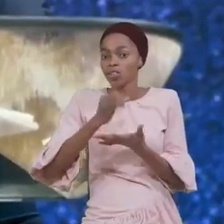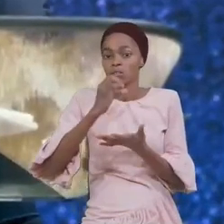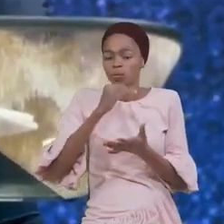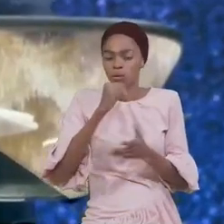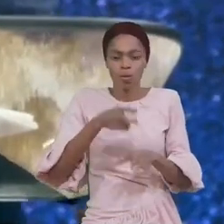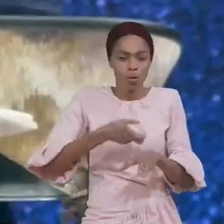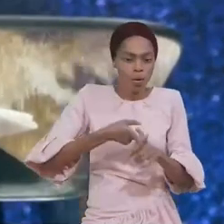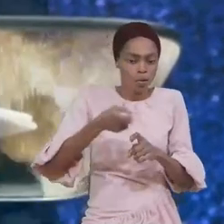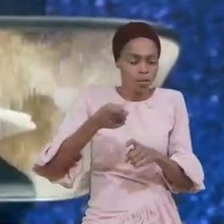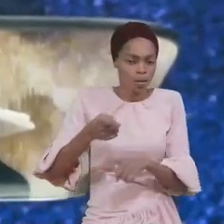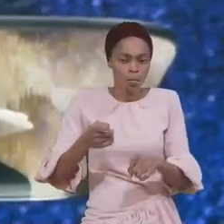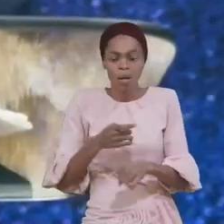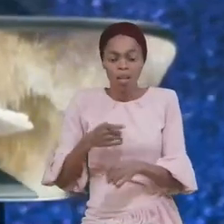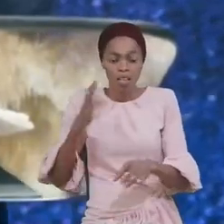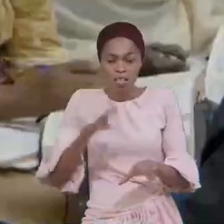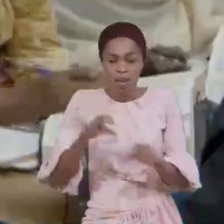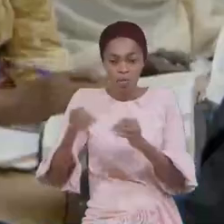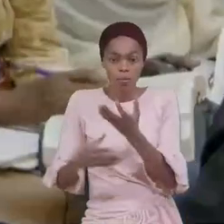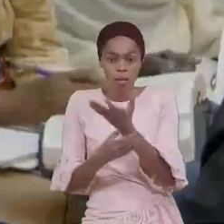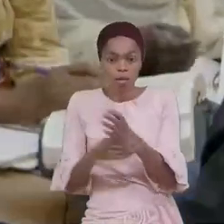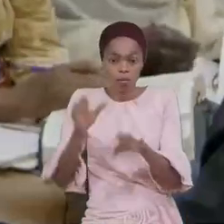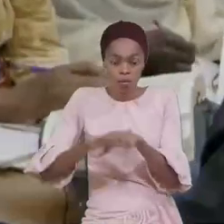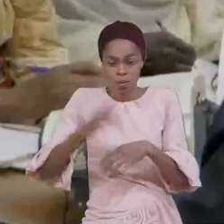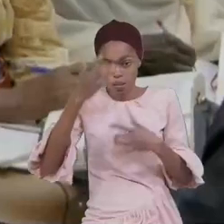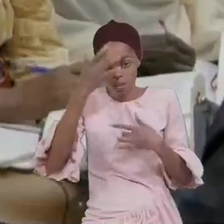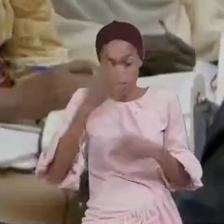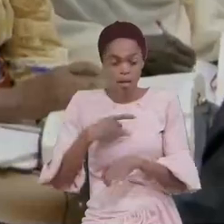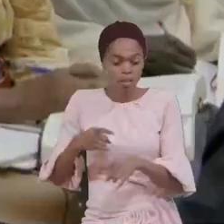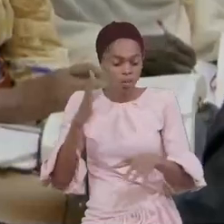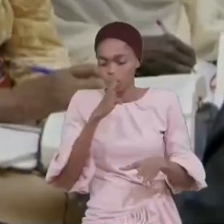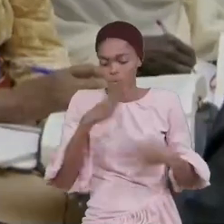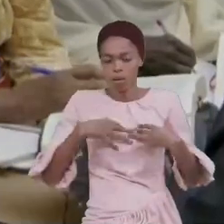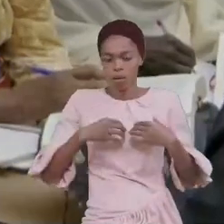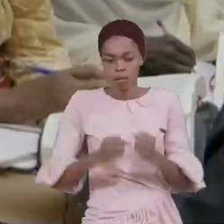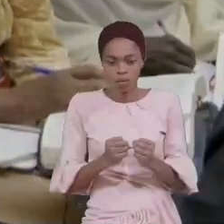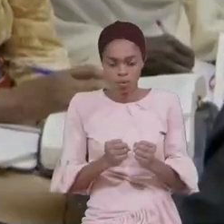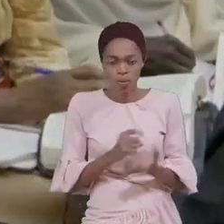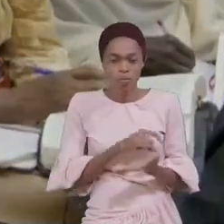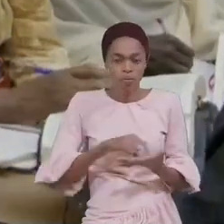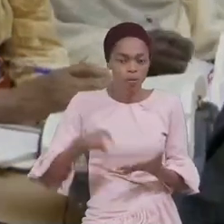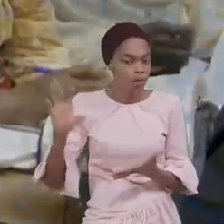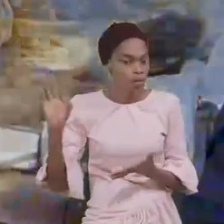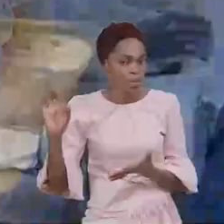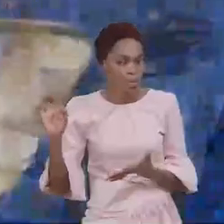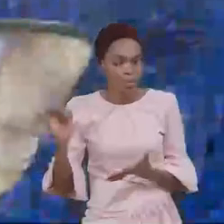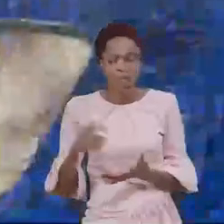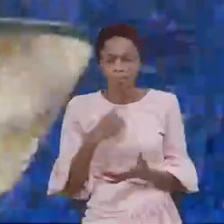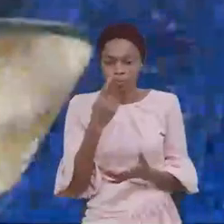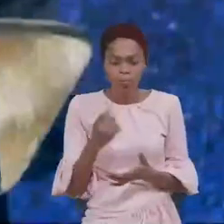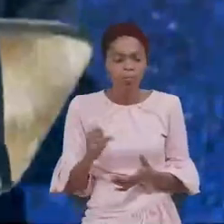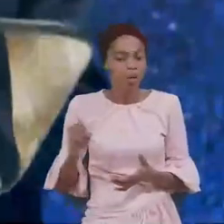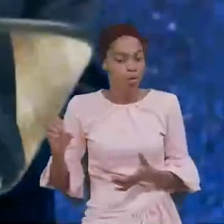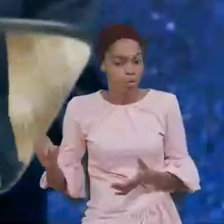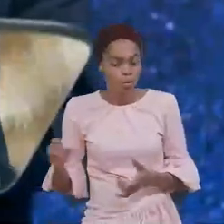Ils imposeront les mains aux malades et les malades seront guéris. 19 dit, le Seigneur,